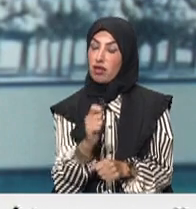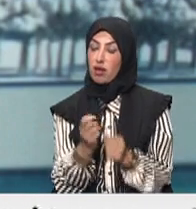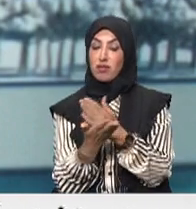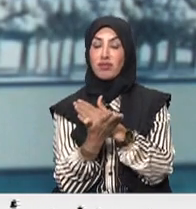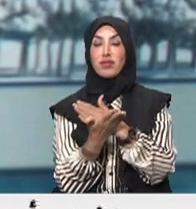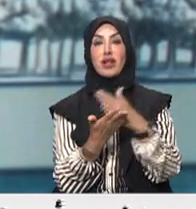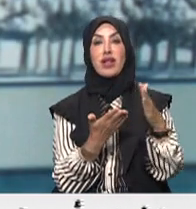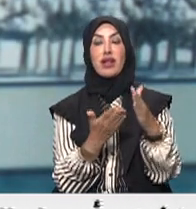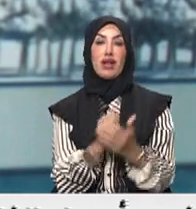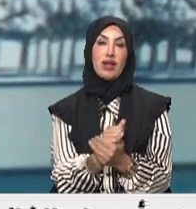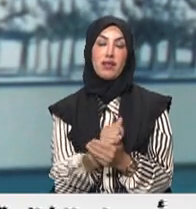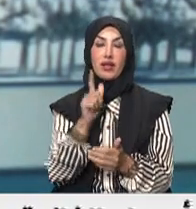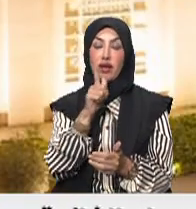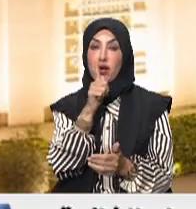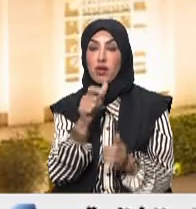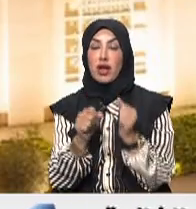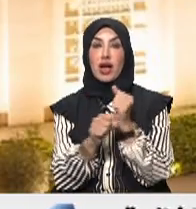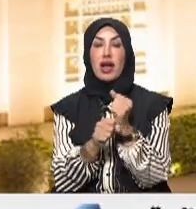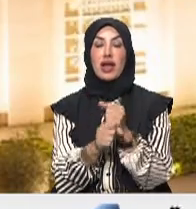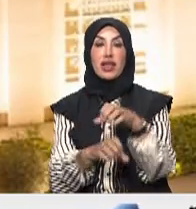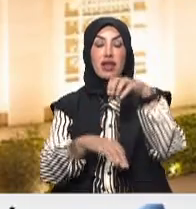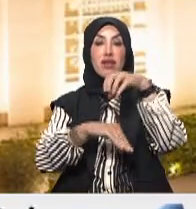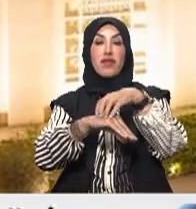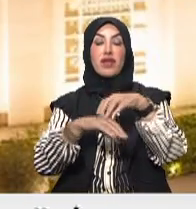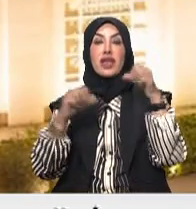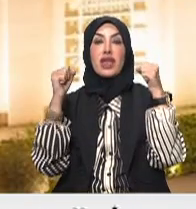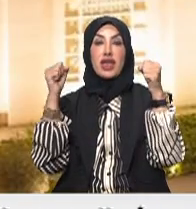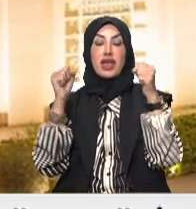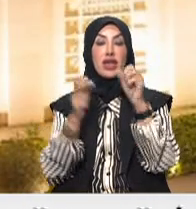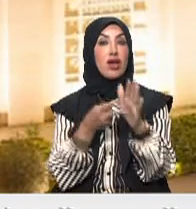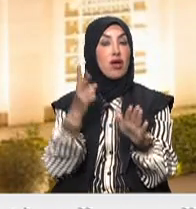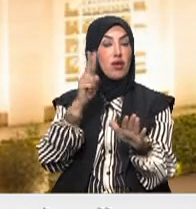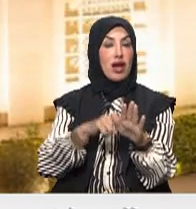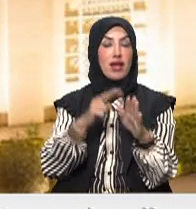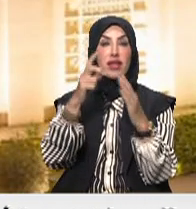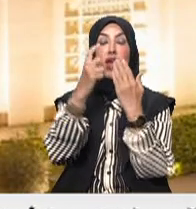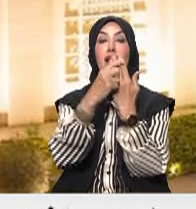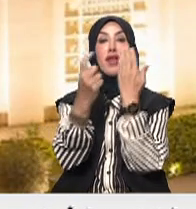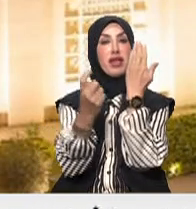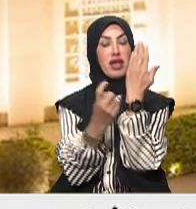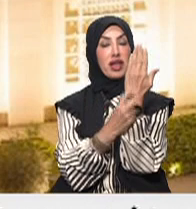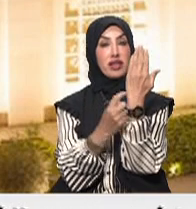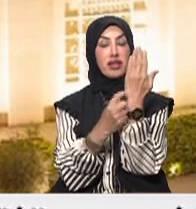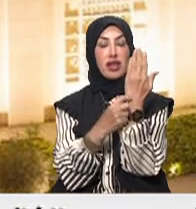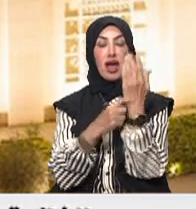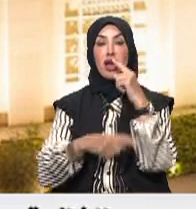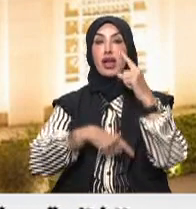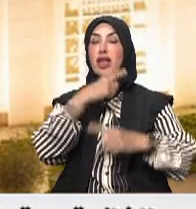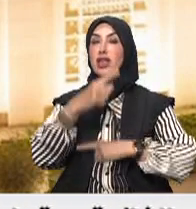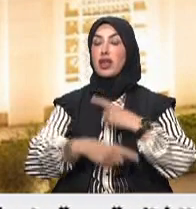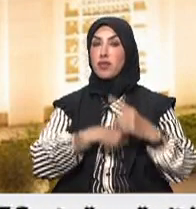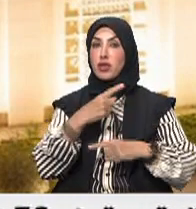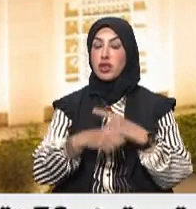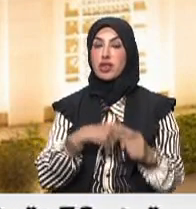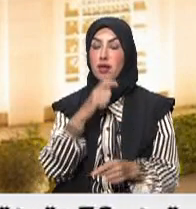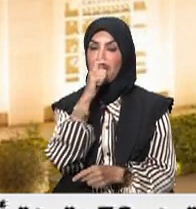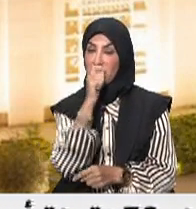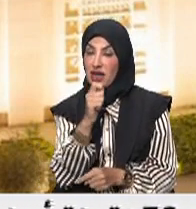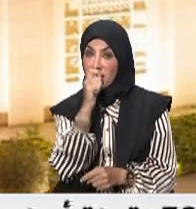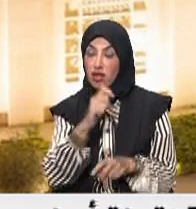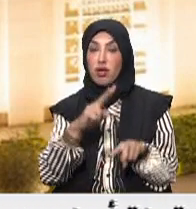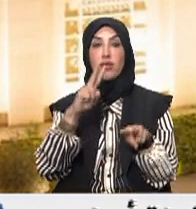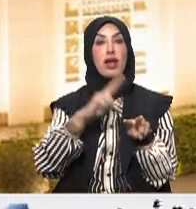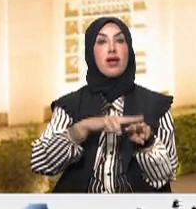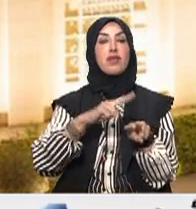الفلسطينيه بما فيها القدس الشرقيه وعدم قانونيه استمرار وجود اسرائيل في تلك الاراض المحتله